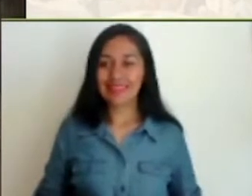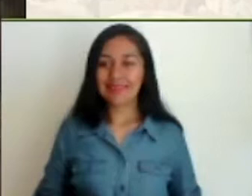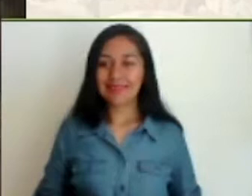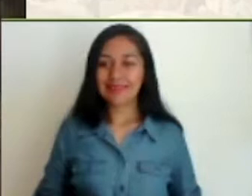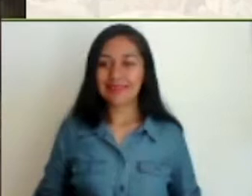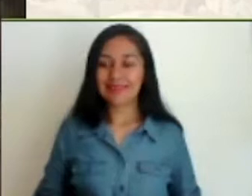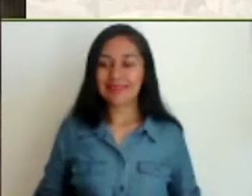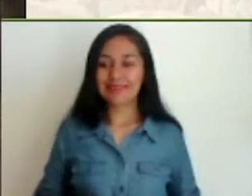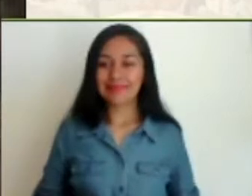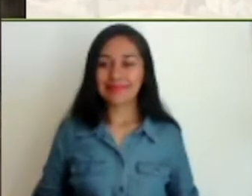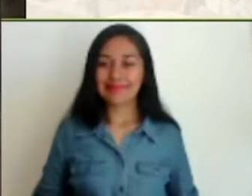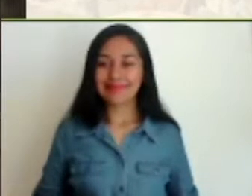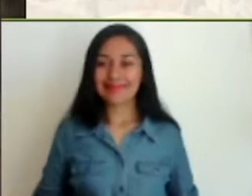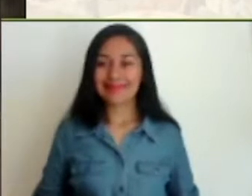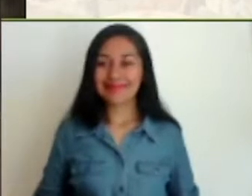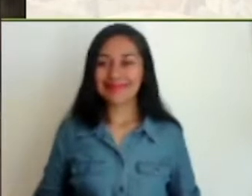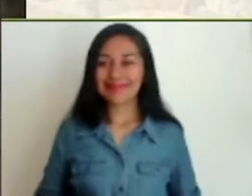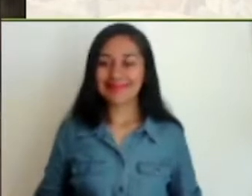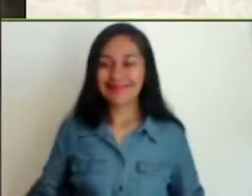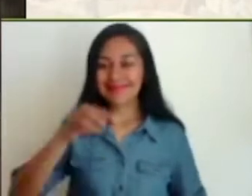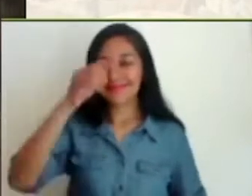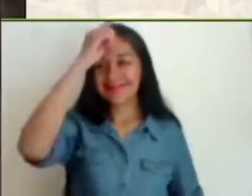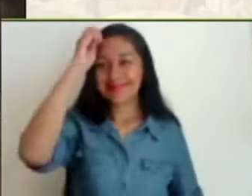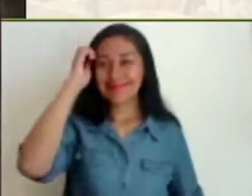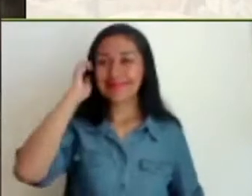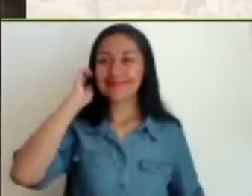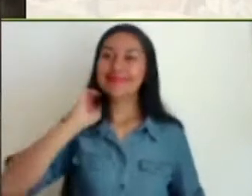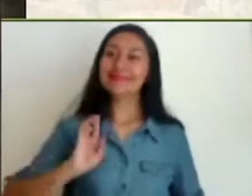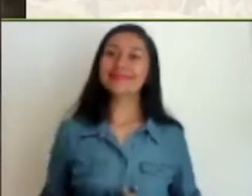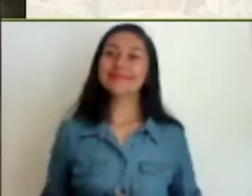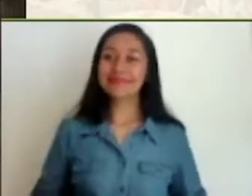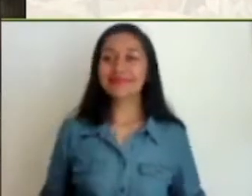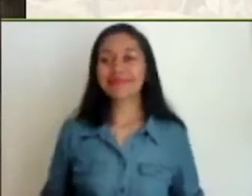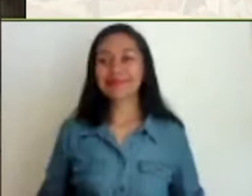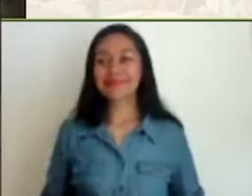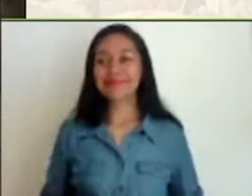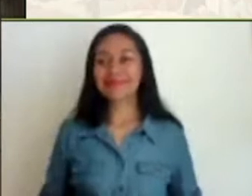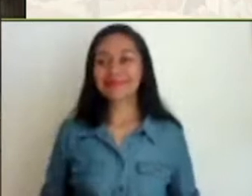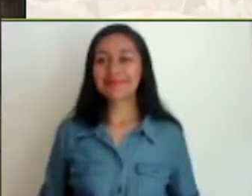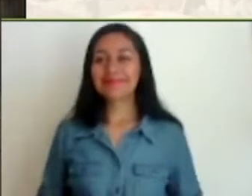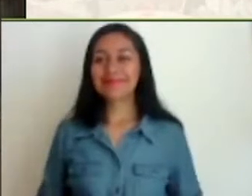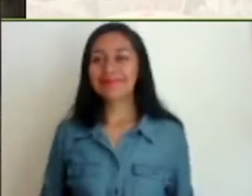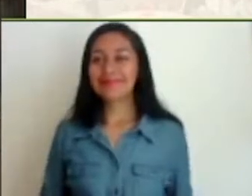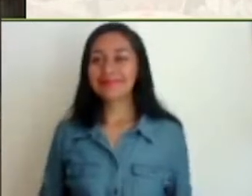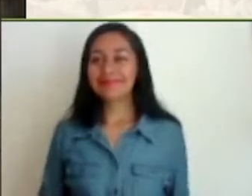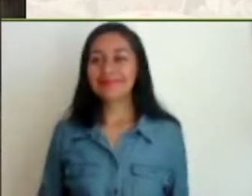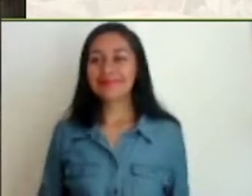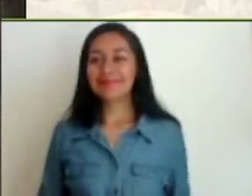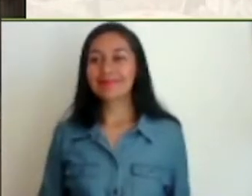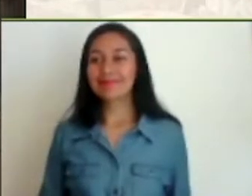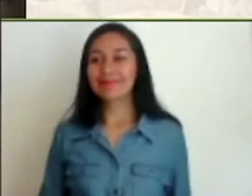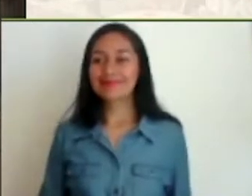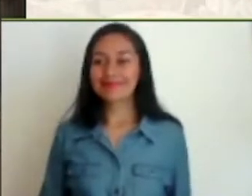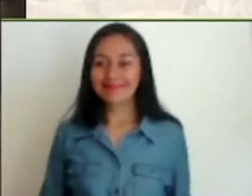società veneziana ci ha consentito di individuare con una accurata disamina delle 275